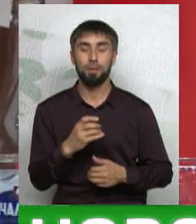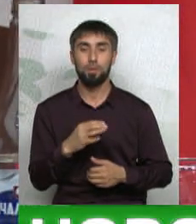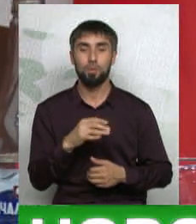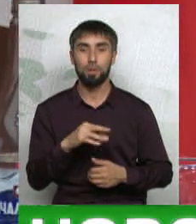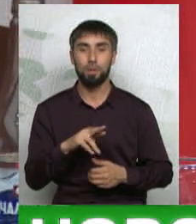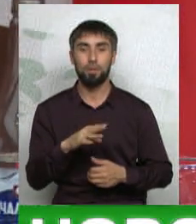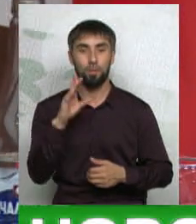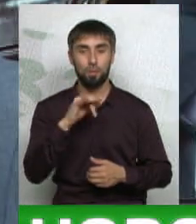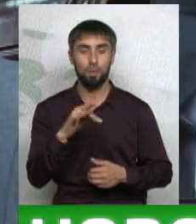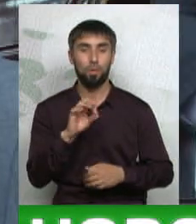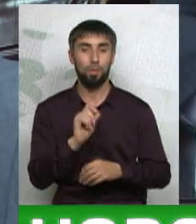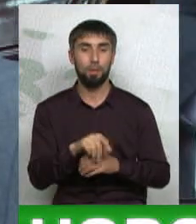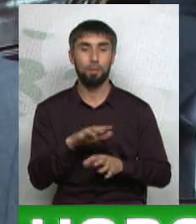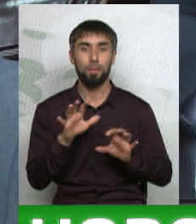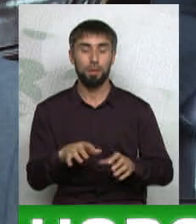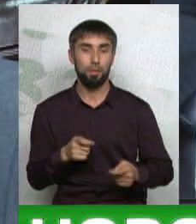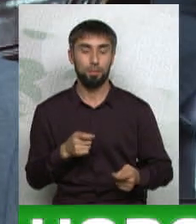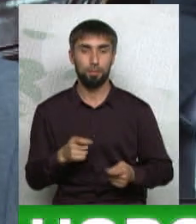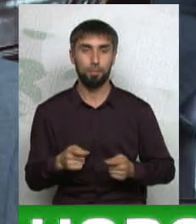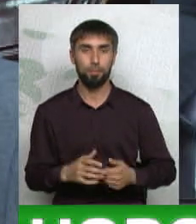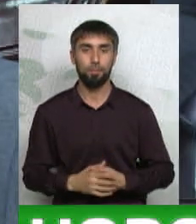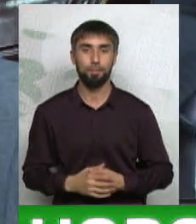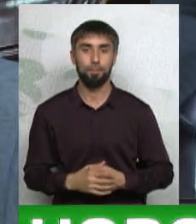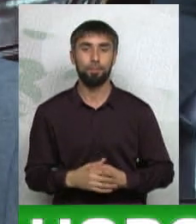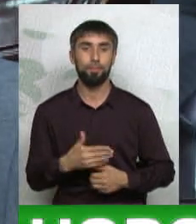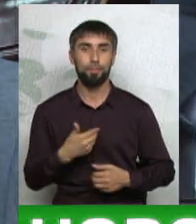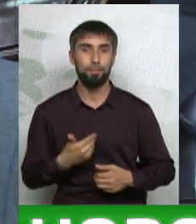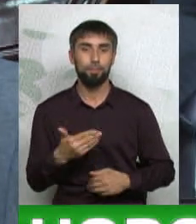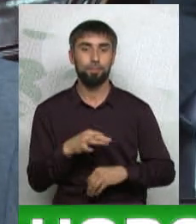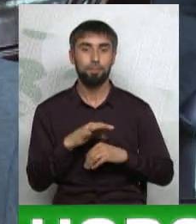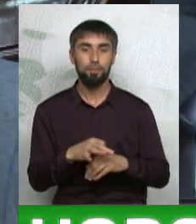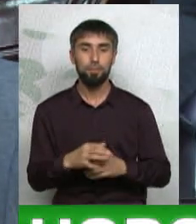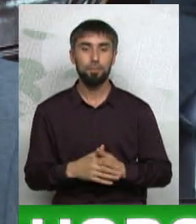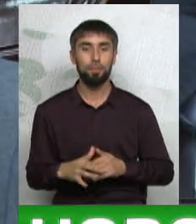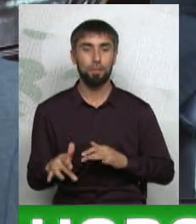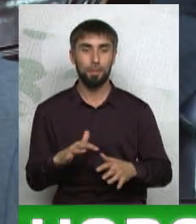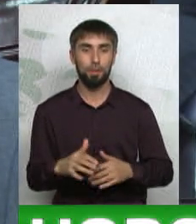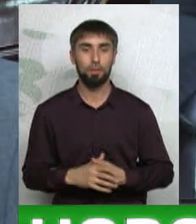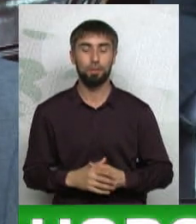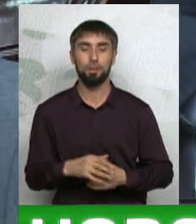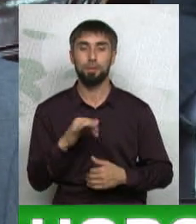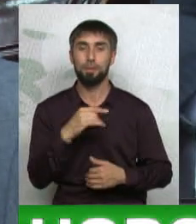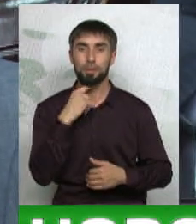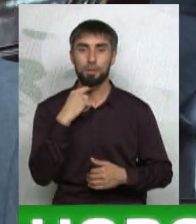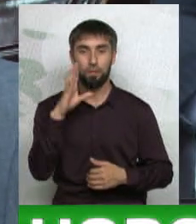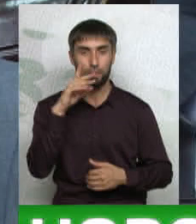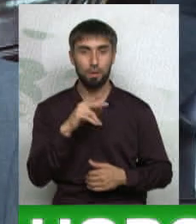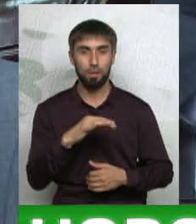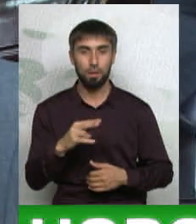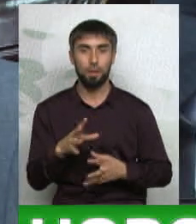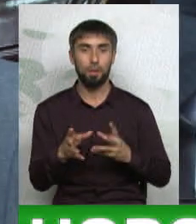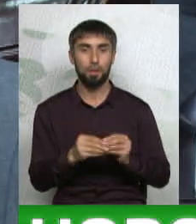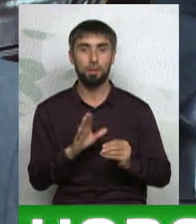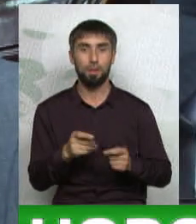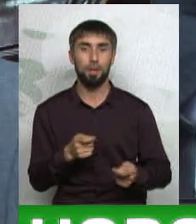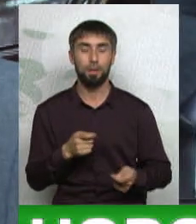По поручению председателя правительства мы проводили с нами мероприятия. Ингушетский водоканал совместно